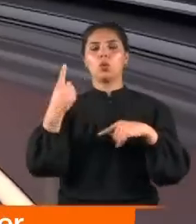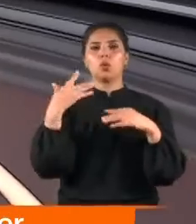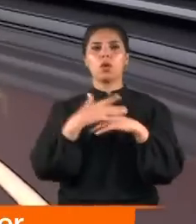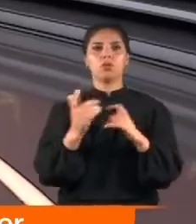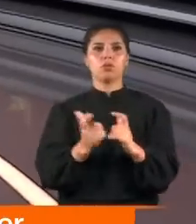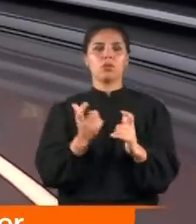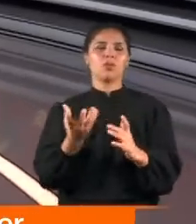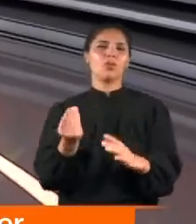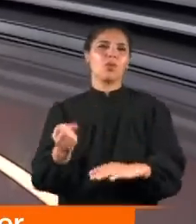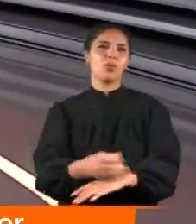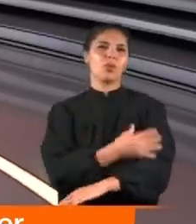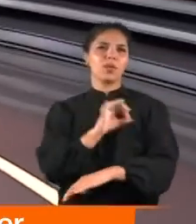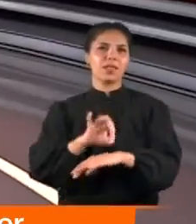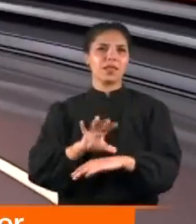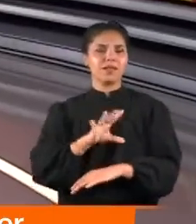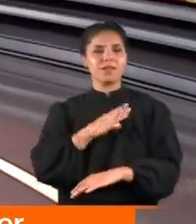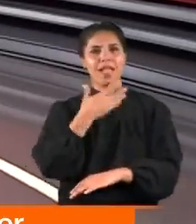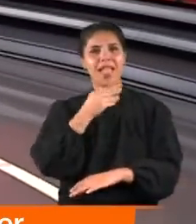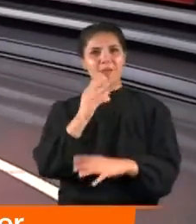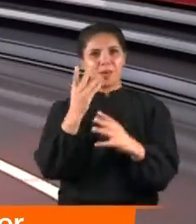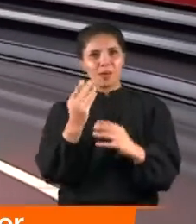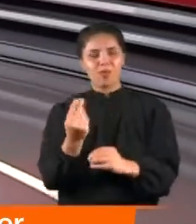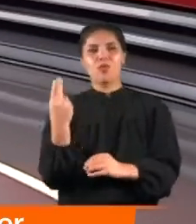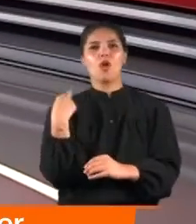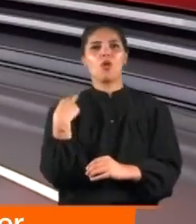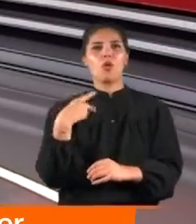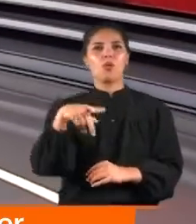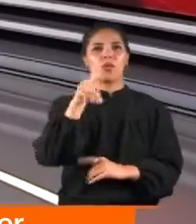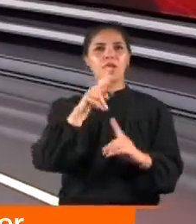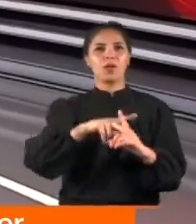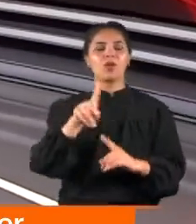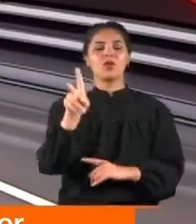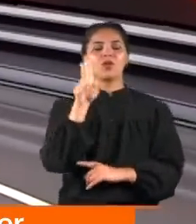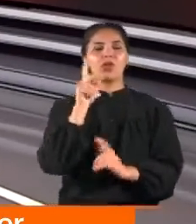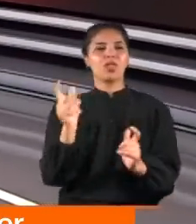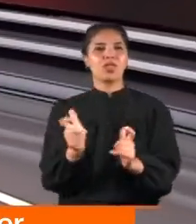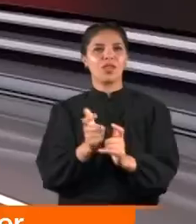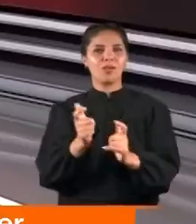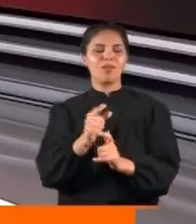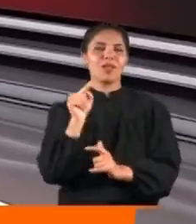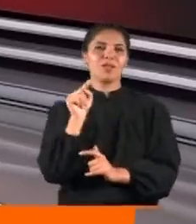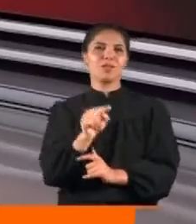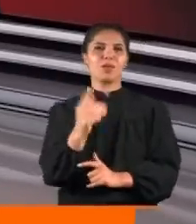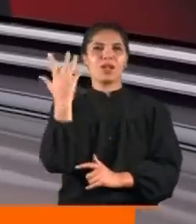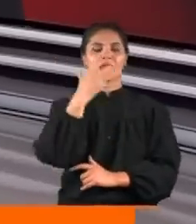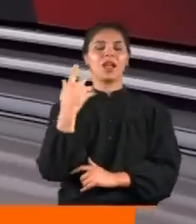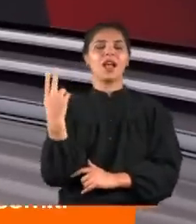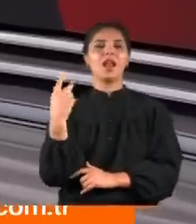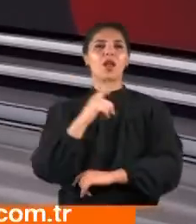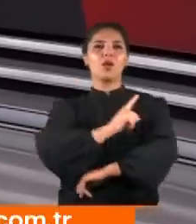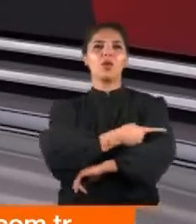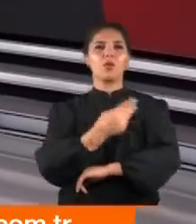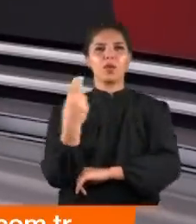toplantısı çok duygusal anlara sahne oldu. Emekliye ayrılacak olan komutanların katıldığı son MGK toplantısıydı bu. Kara Kuvvetleri